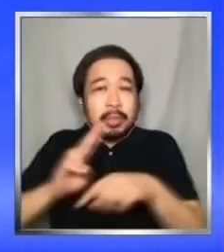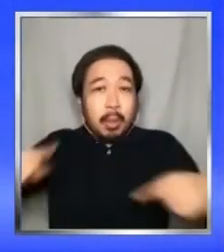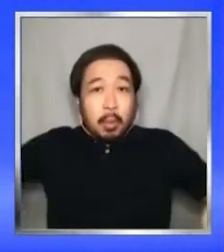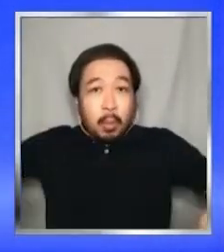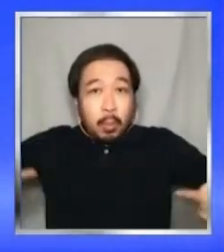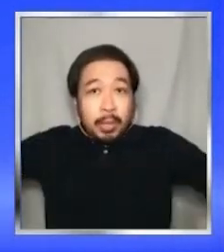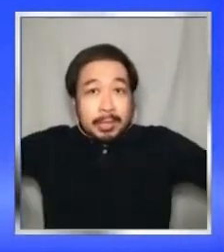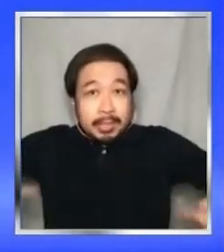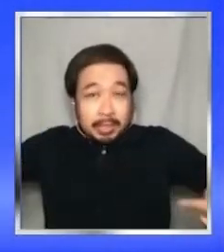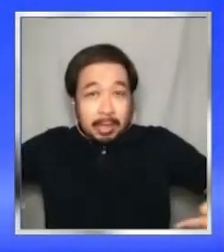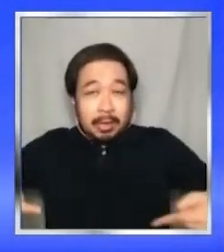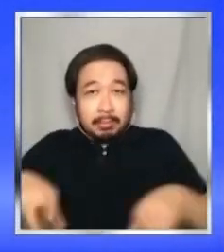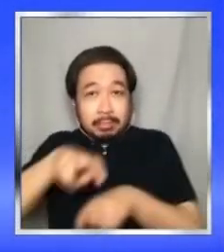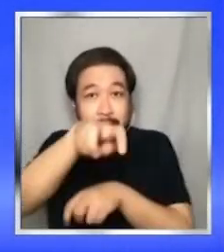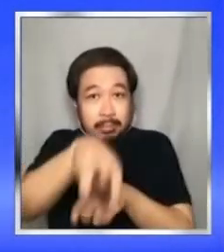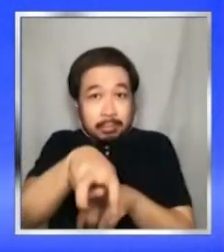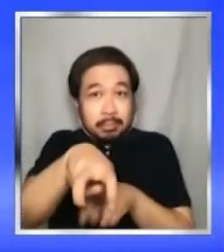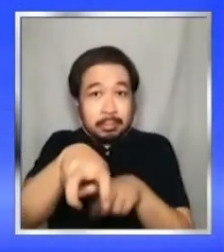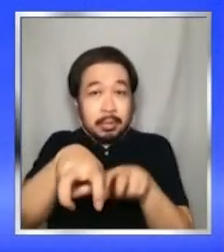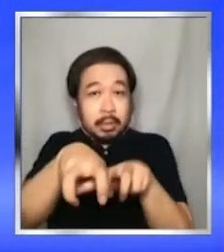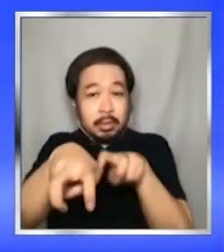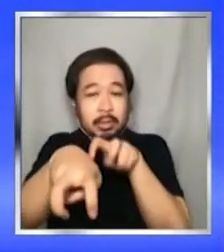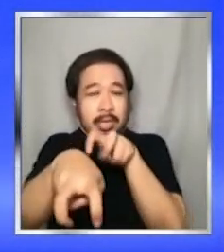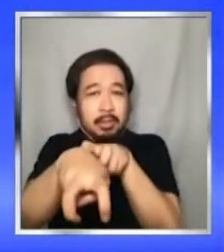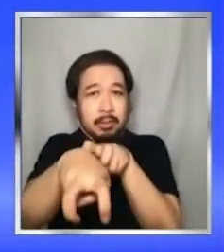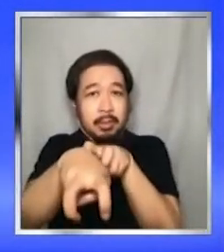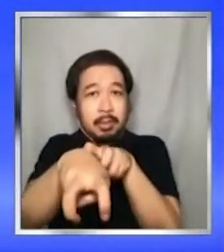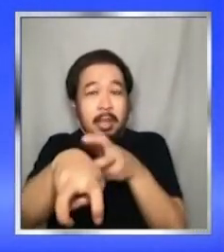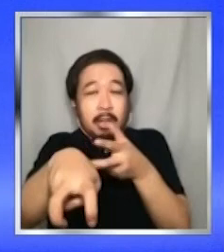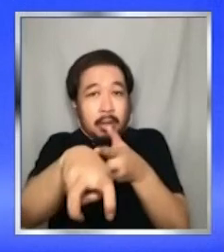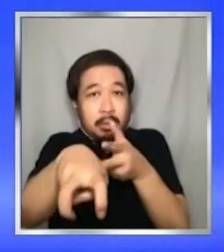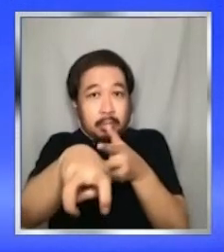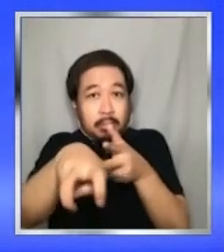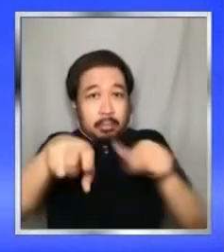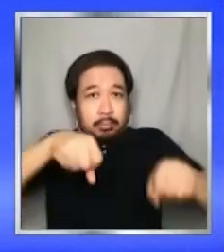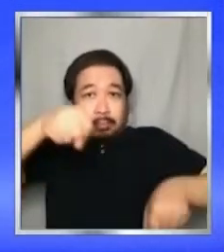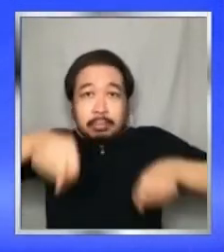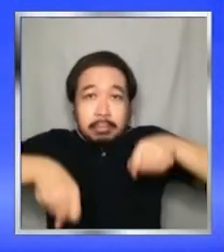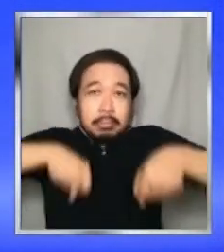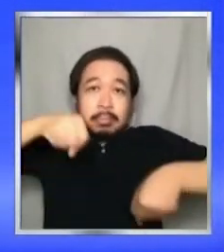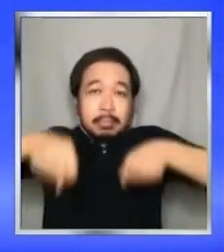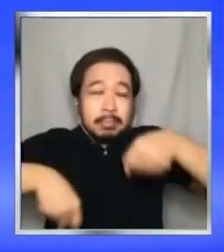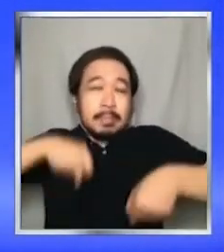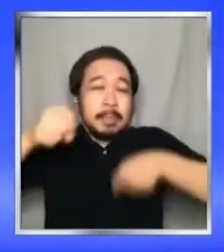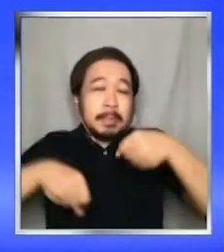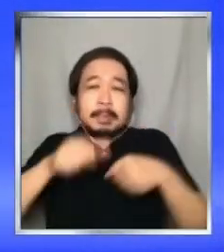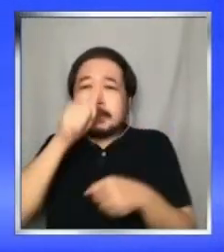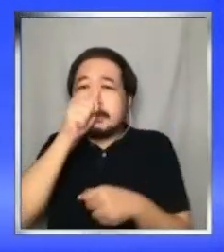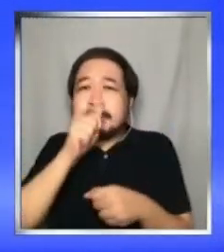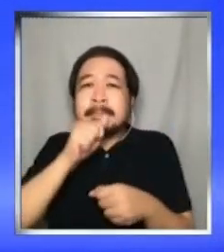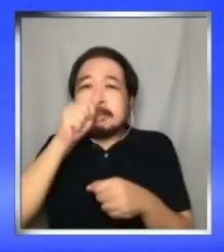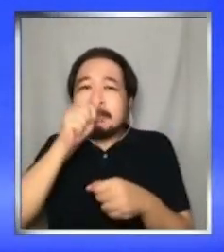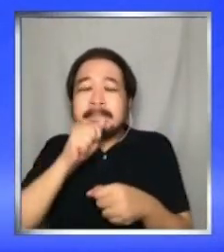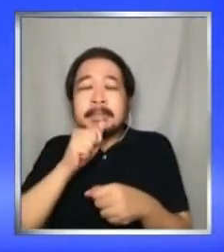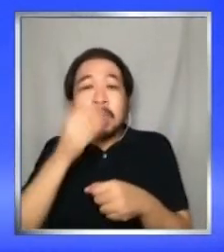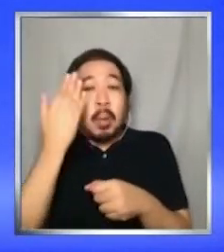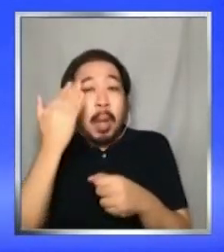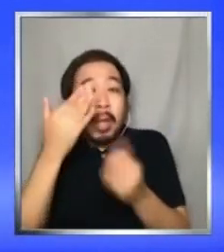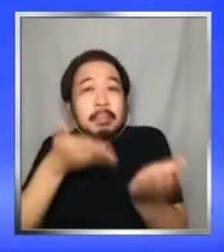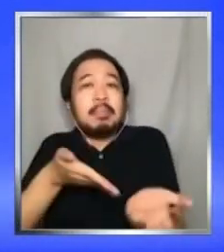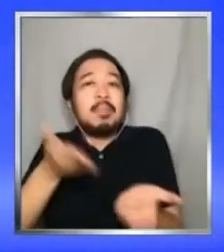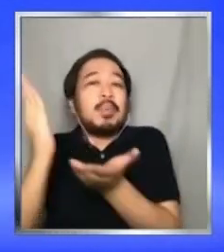sa bisikleta, tinatsyaga ni Manolito ang pagpadyak para madala sa dialysis center ang kanyang